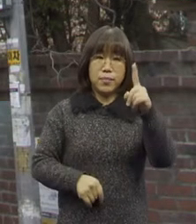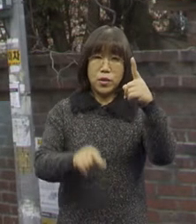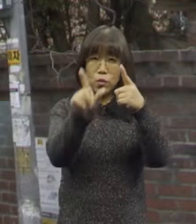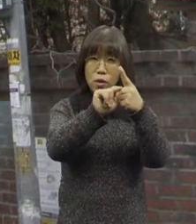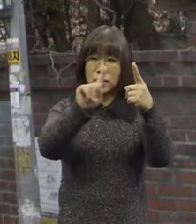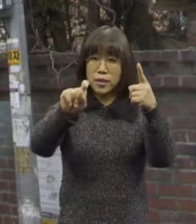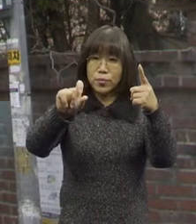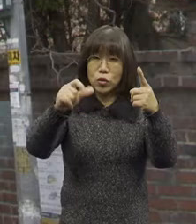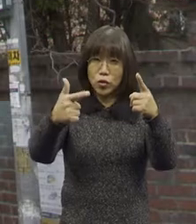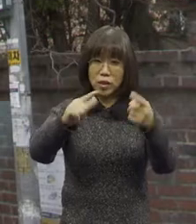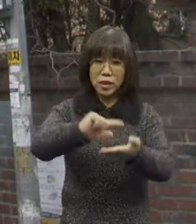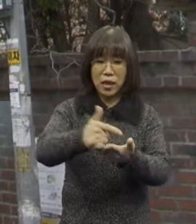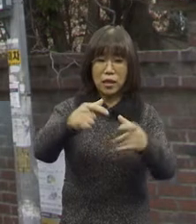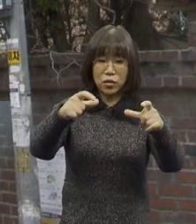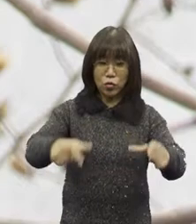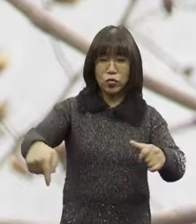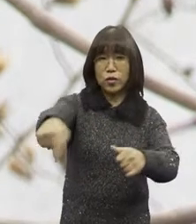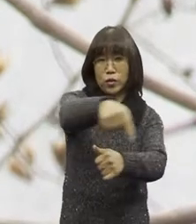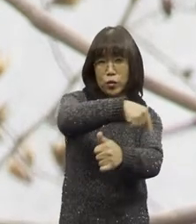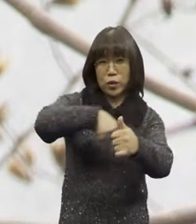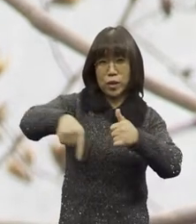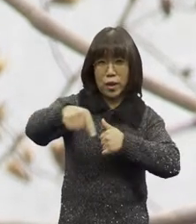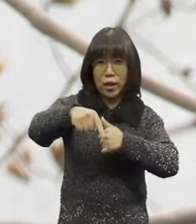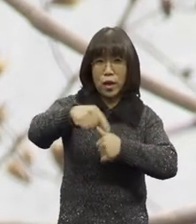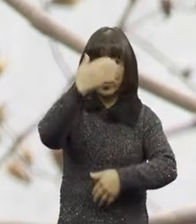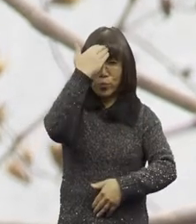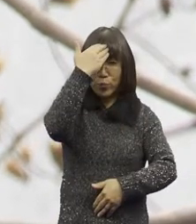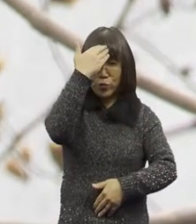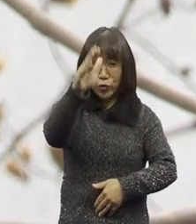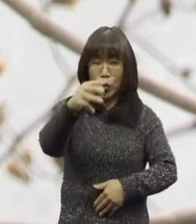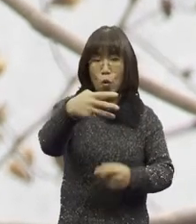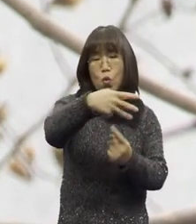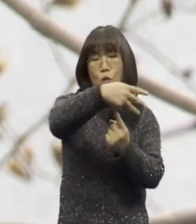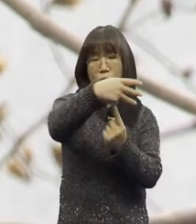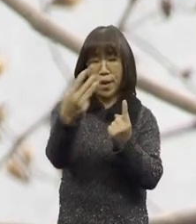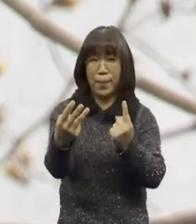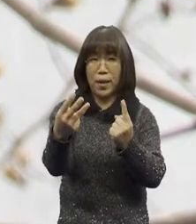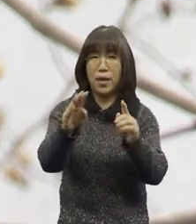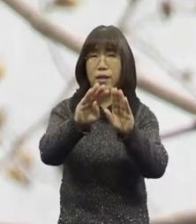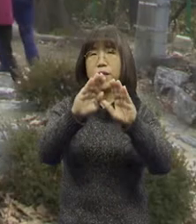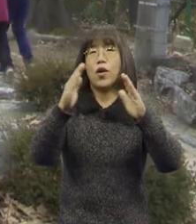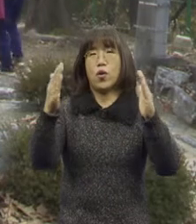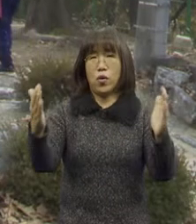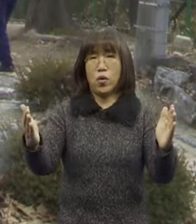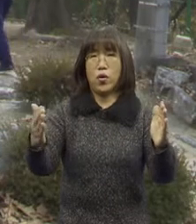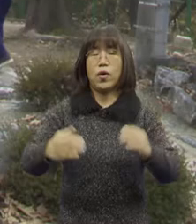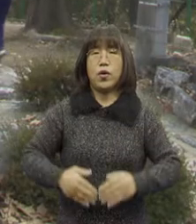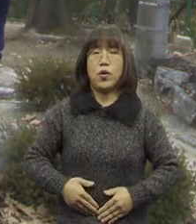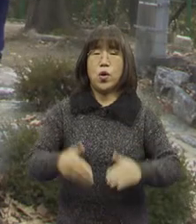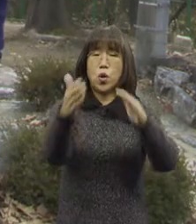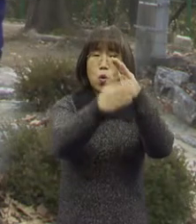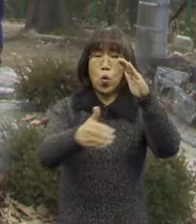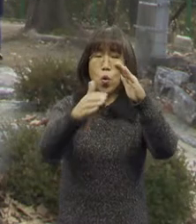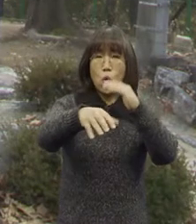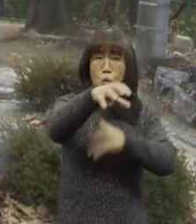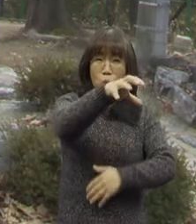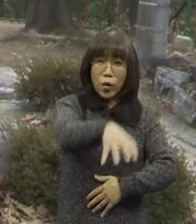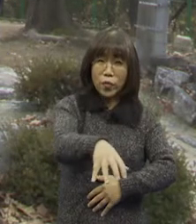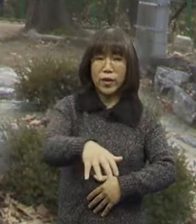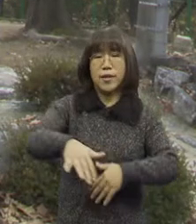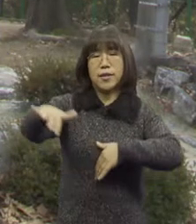지난 16일 강서구 전지역 에 무료 공공 와이파이 까치 오니 개통 됐습니다 이 서비스는